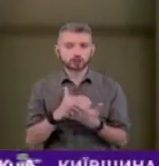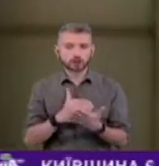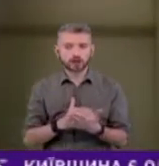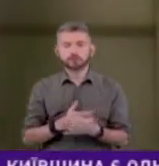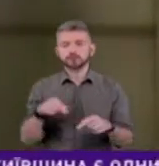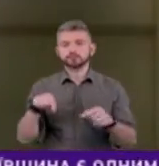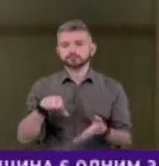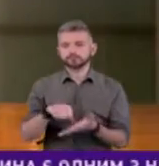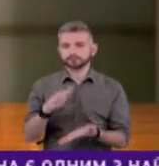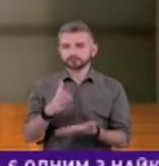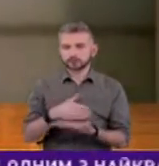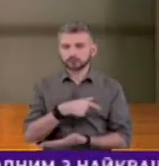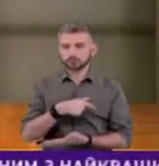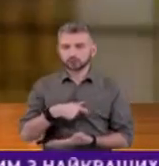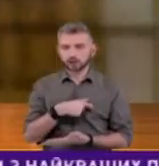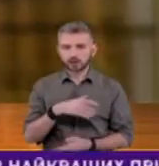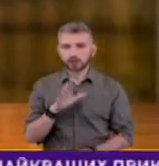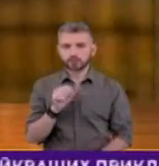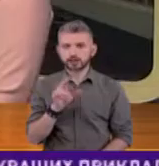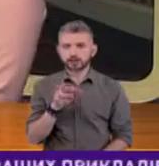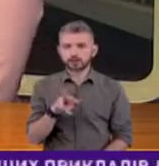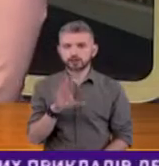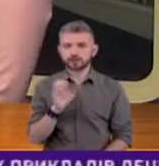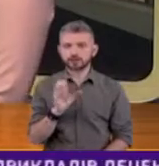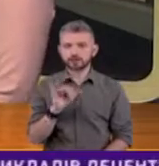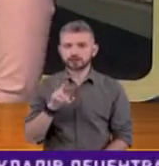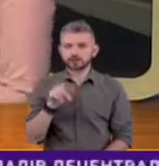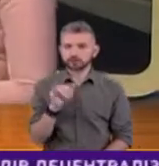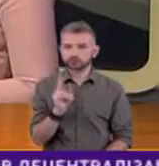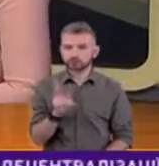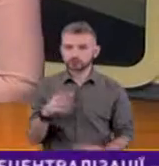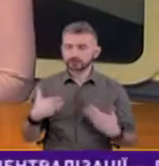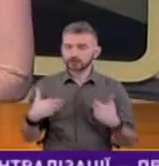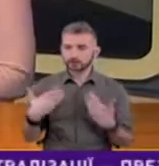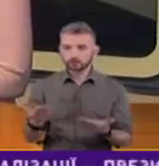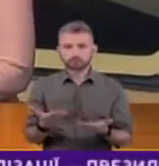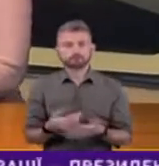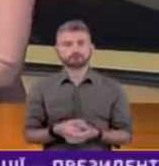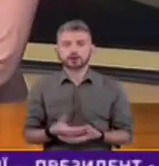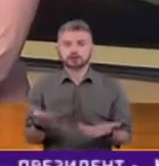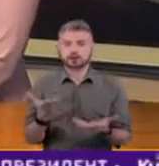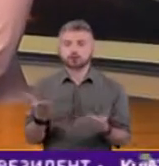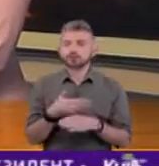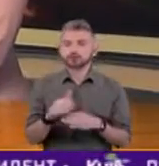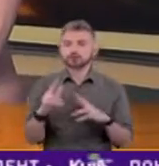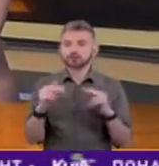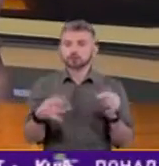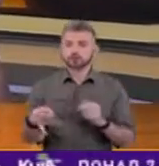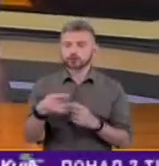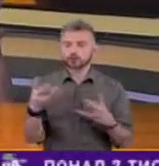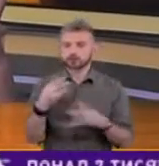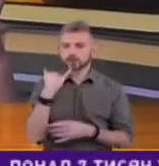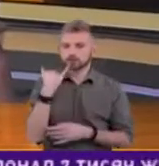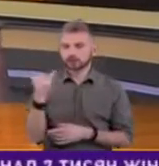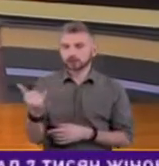студії депутат Київської міської ради Вадим Васильчук. Пане Вадиме, рада вас вітати. Добре. Давайте наголосимо, з якої саме частини Дніпровського району слід